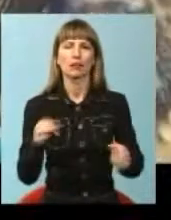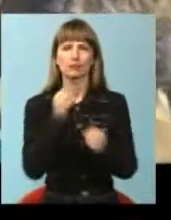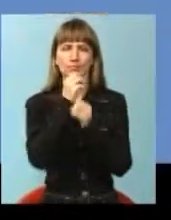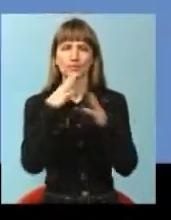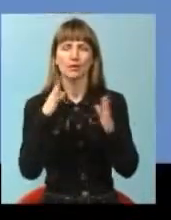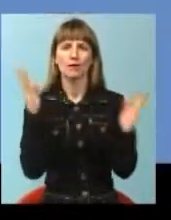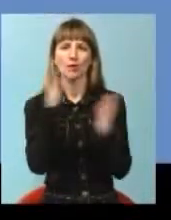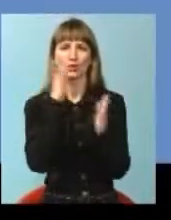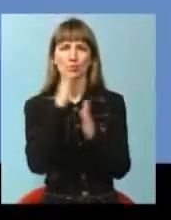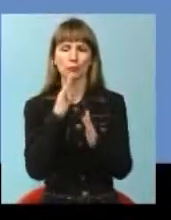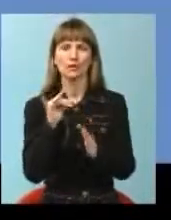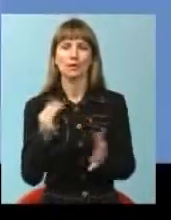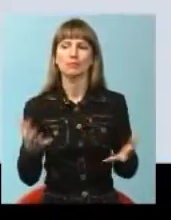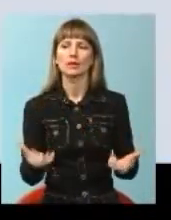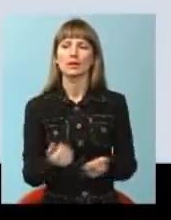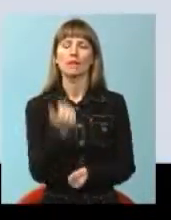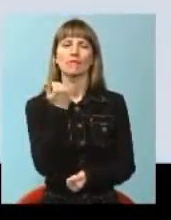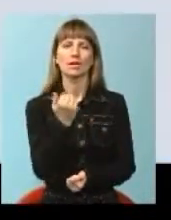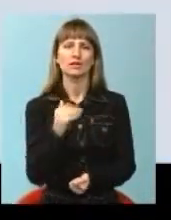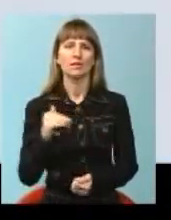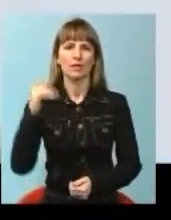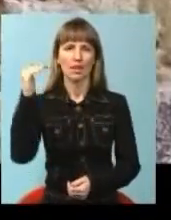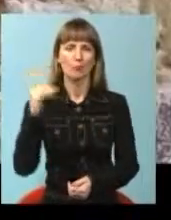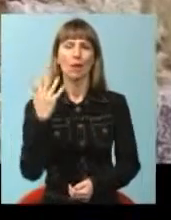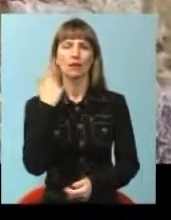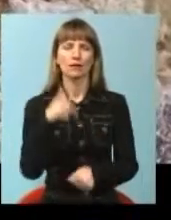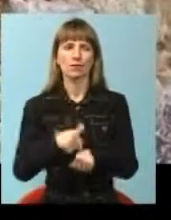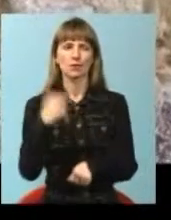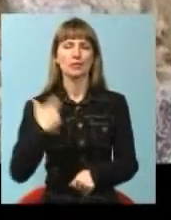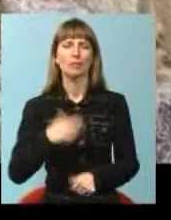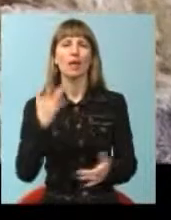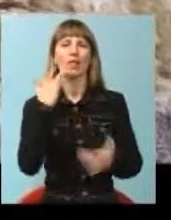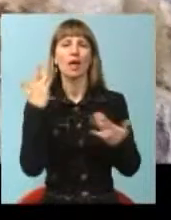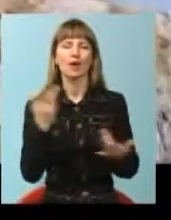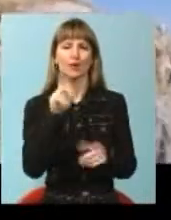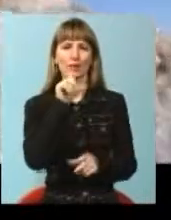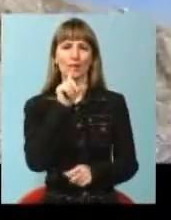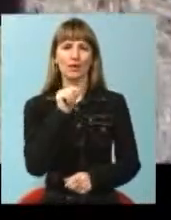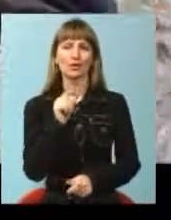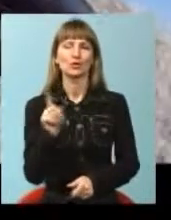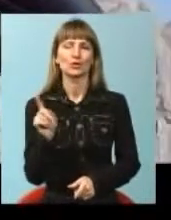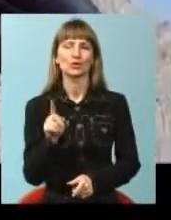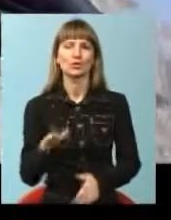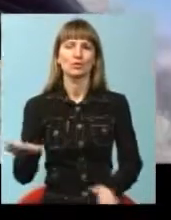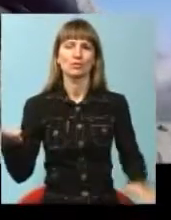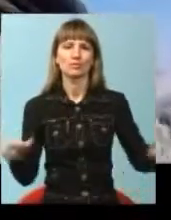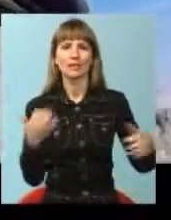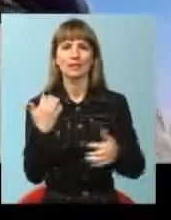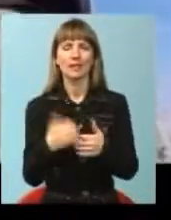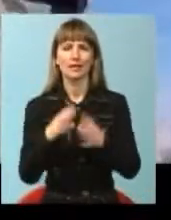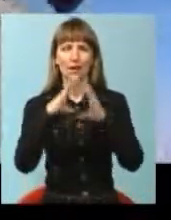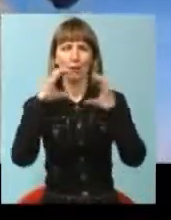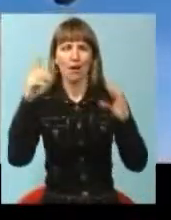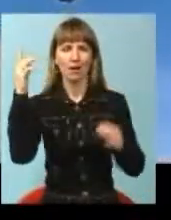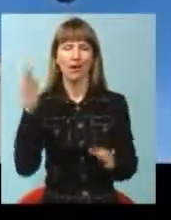зустрічним потоком вітра і підтримують вас у небі. Тоді ви відчуватимете себе легкою птахою, що ширяє серед хмар.